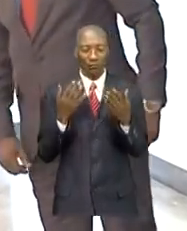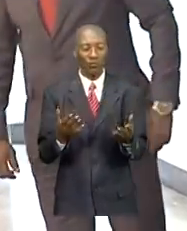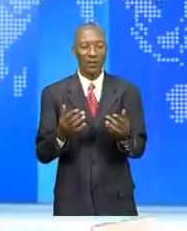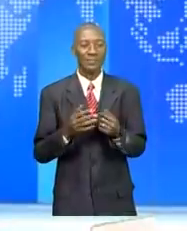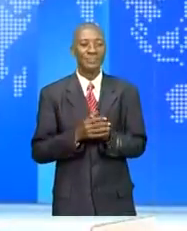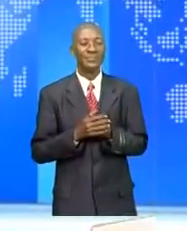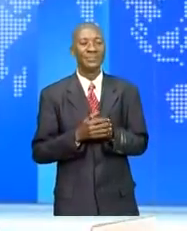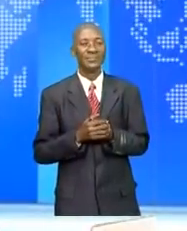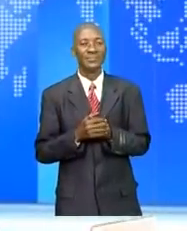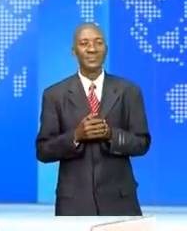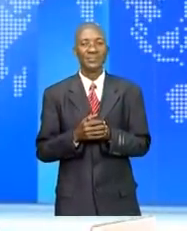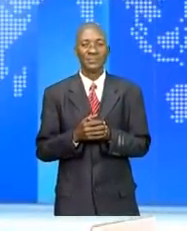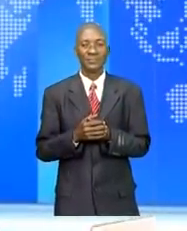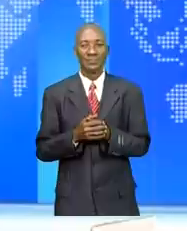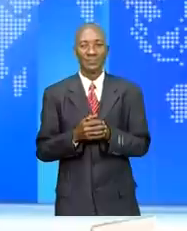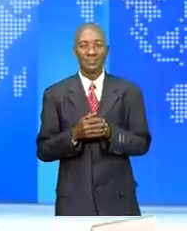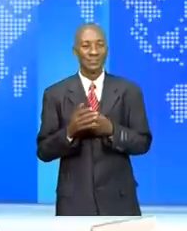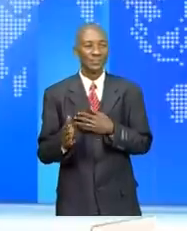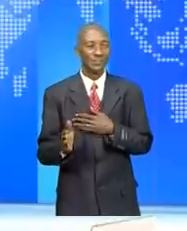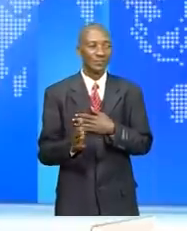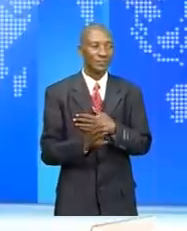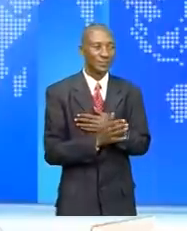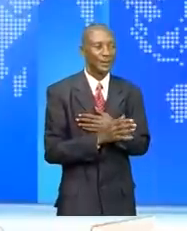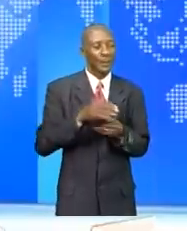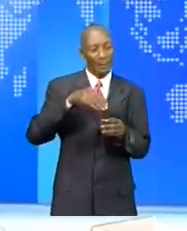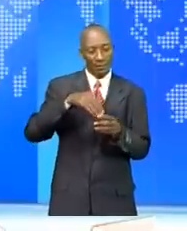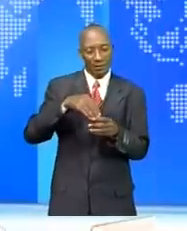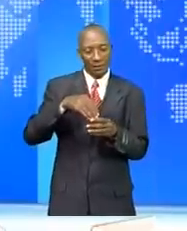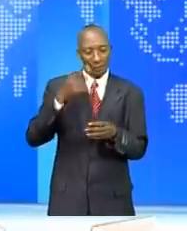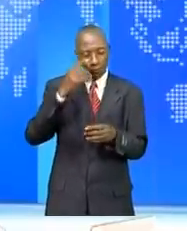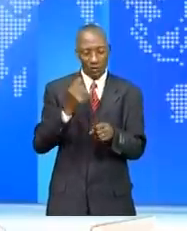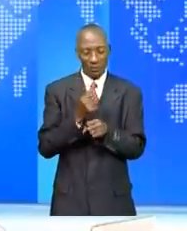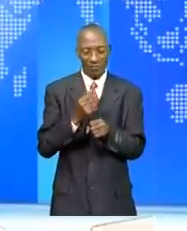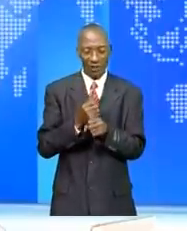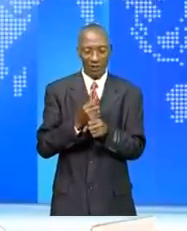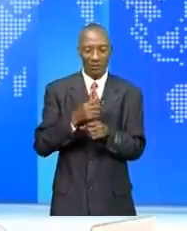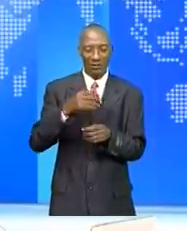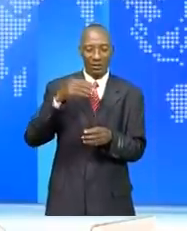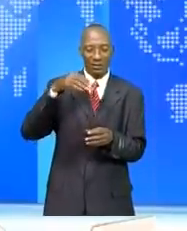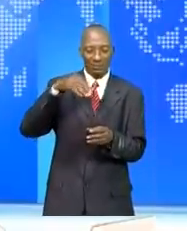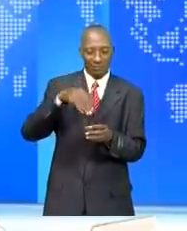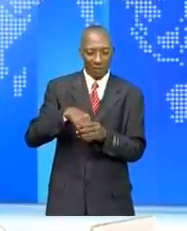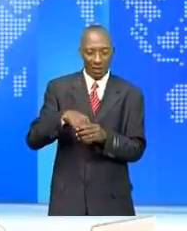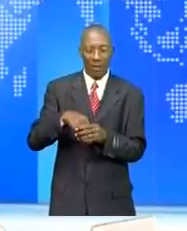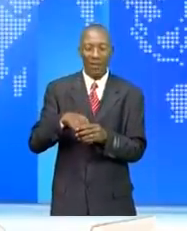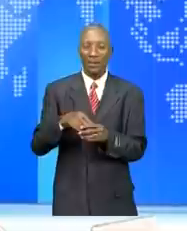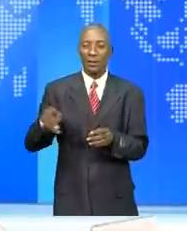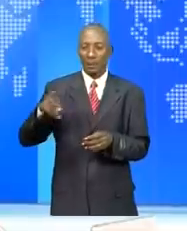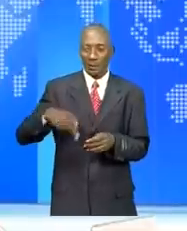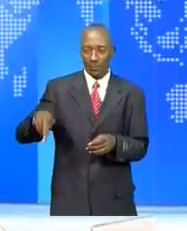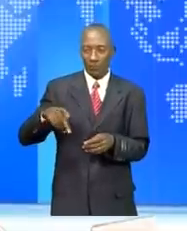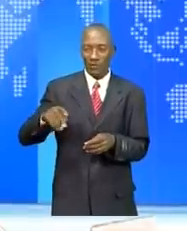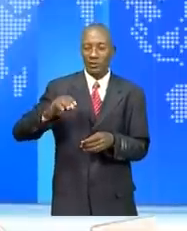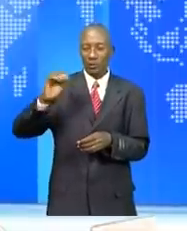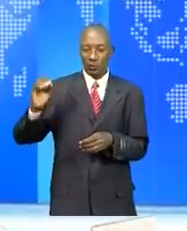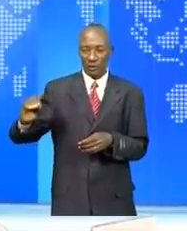société. En ce jour de travail dans le Haut-Katanga, le Premier ministre Jean-Michel Samalukonde a échangé tour à tour avec